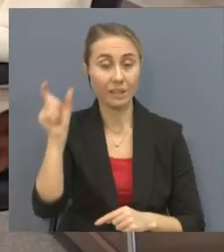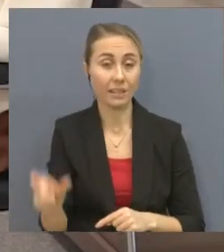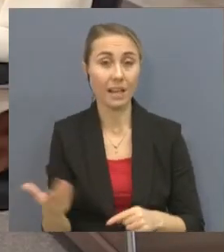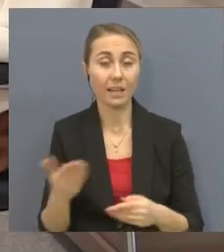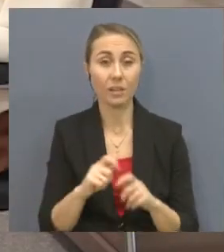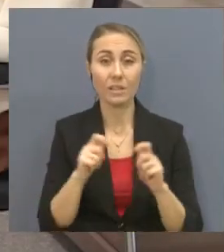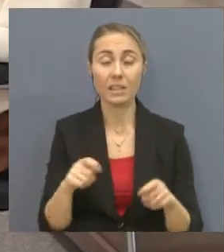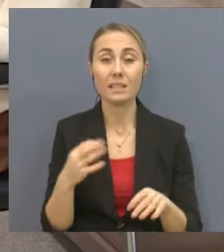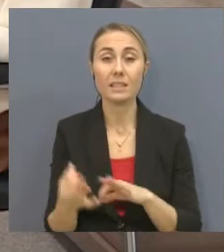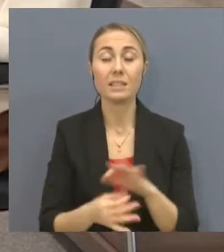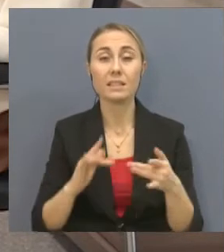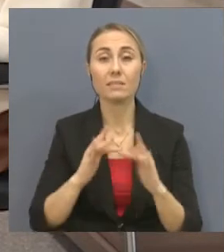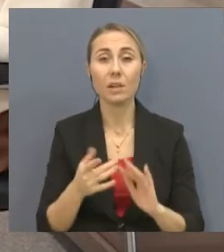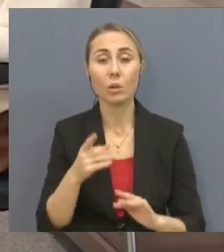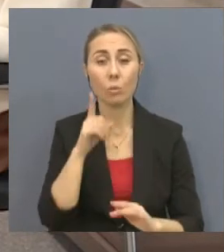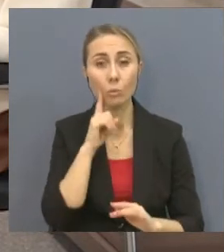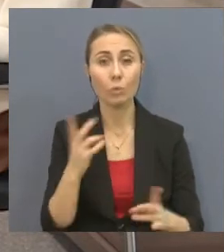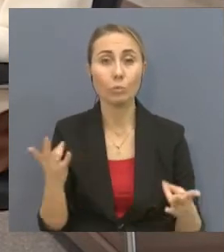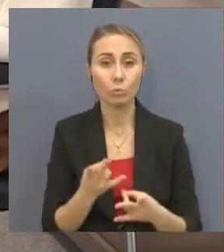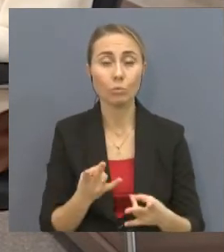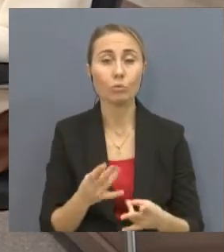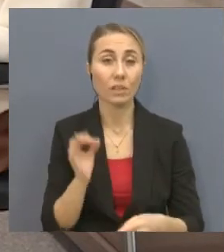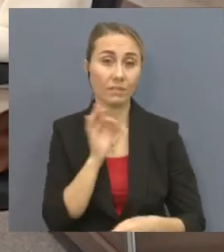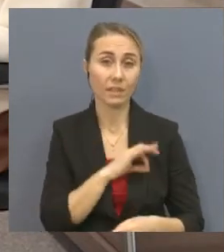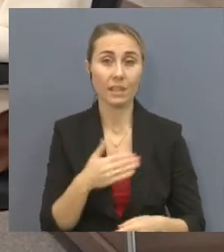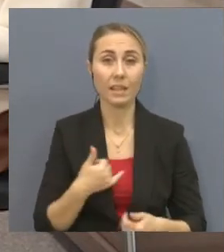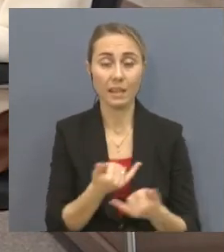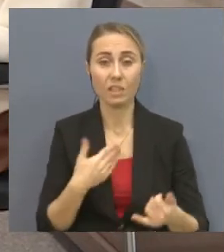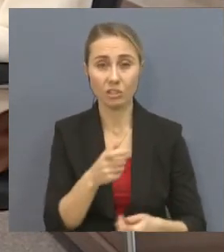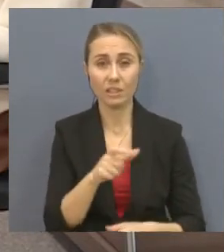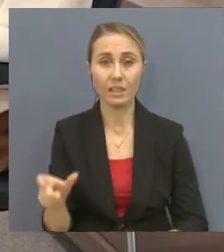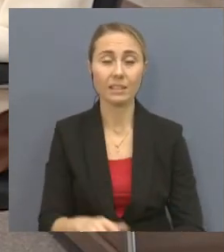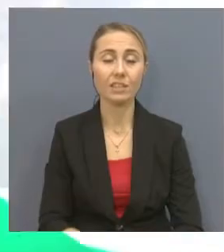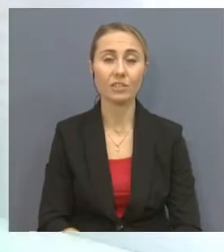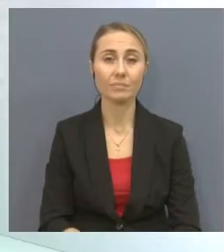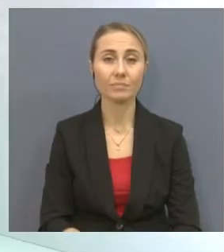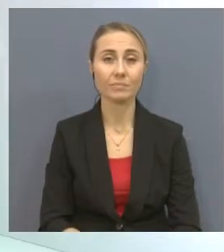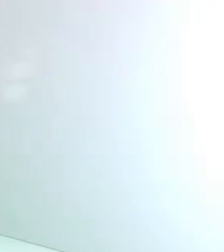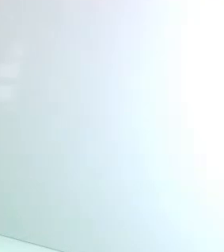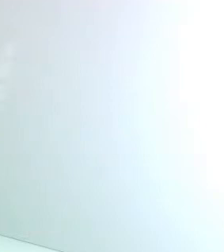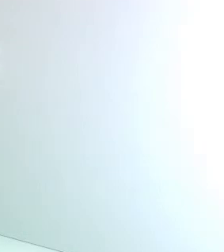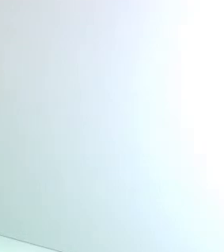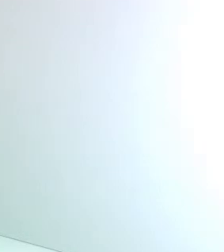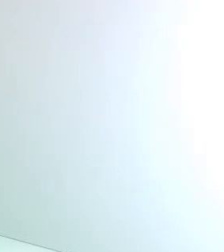цифровые проект и удобные нужные рентабельные для наших граждан хорошо посему